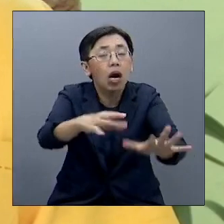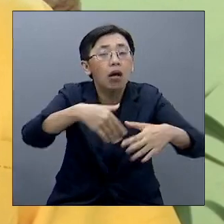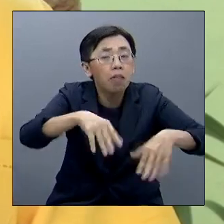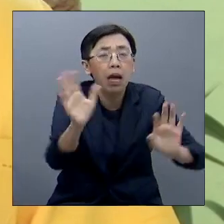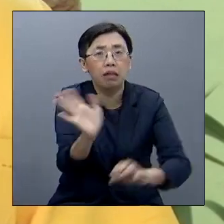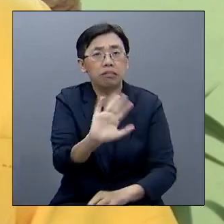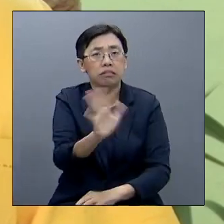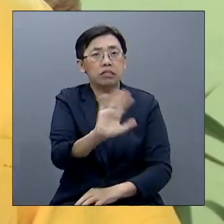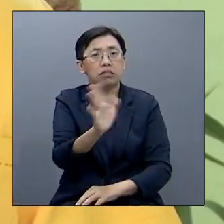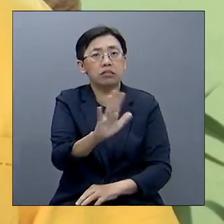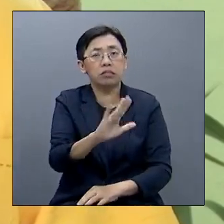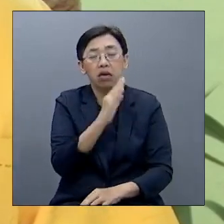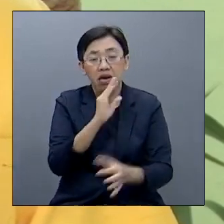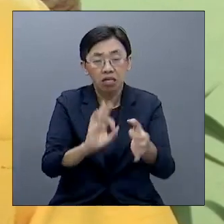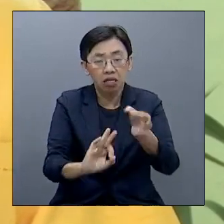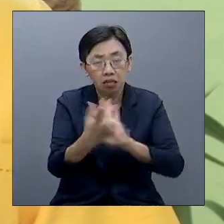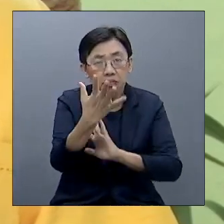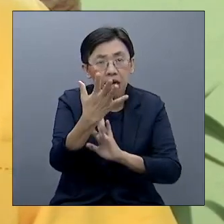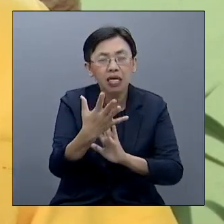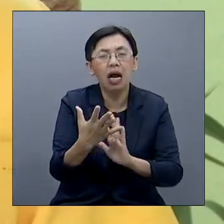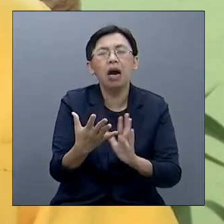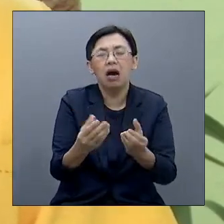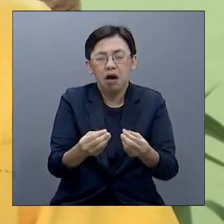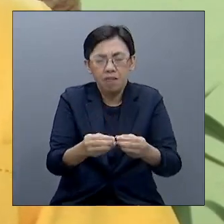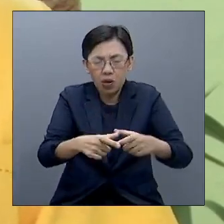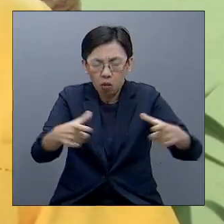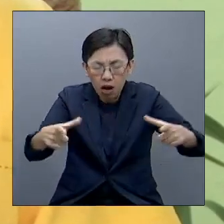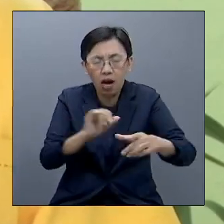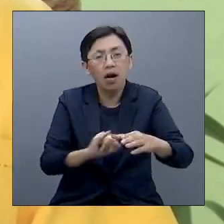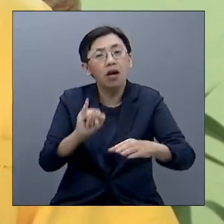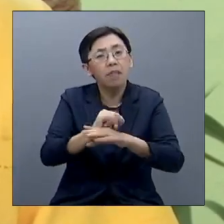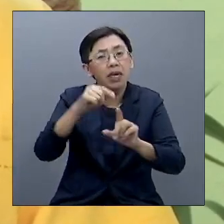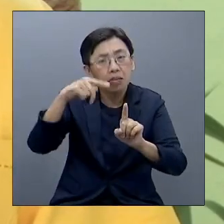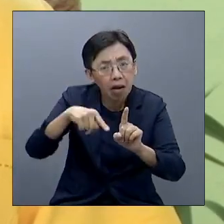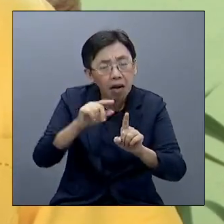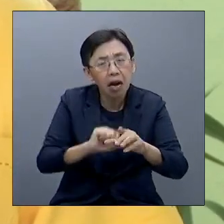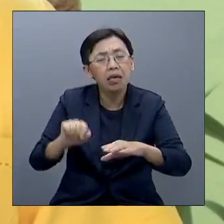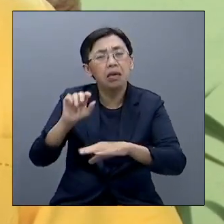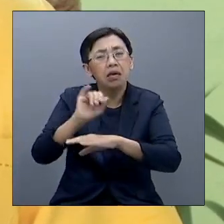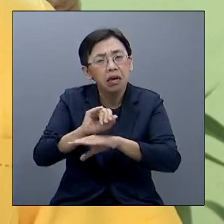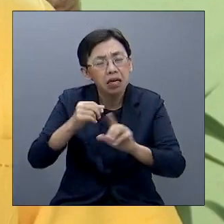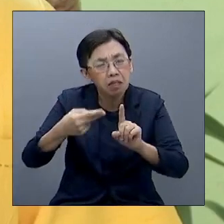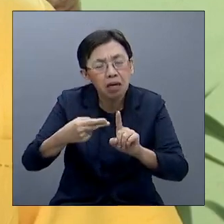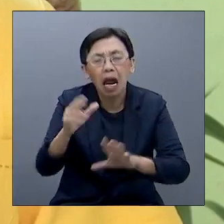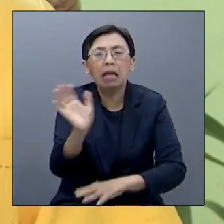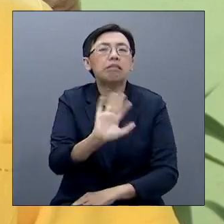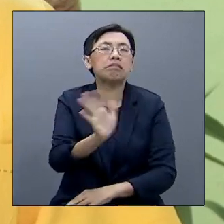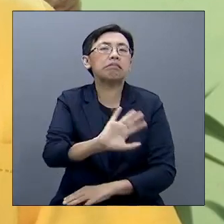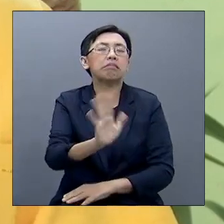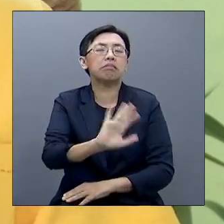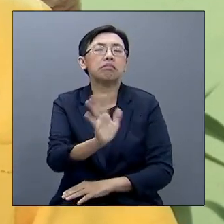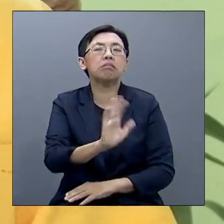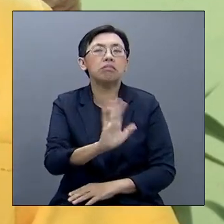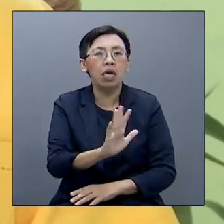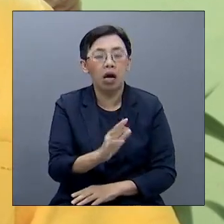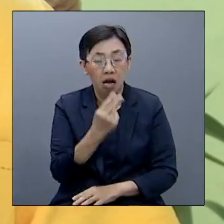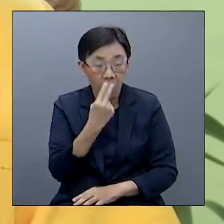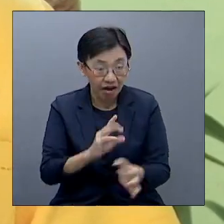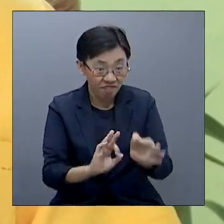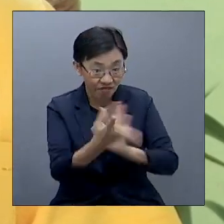เป็นพันไร่หมื่นไร่ไม่มีเกิดขึ้นอีกแล้วที่เชียงใหม่นะครับก็จะปฏิบัติการในเรื่องของการดับไฟให้